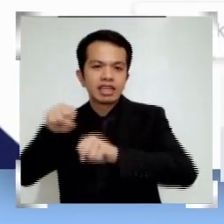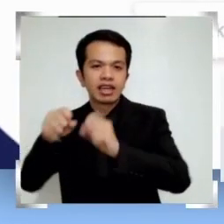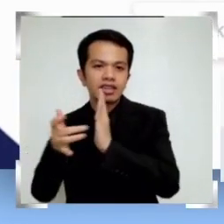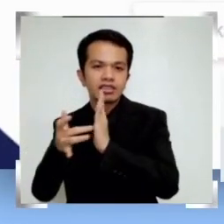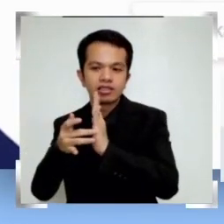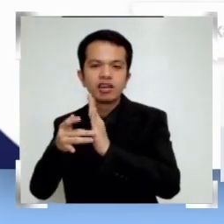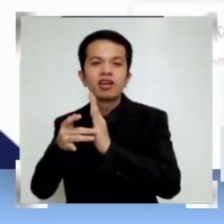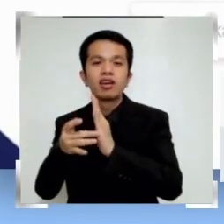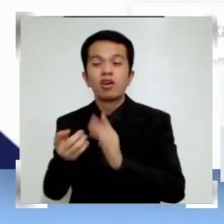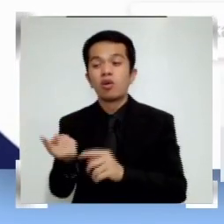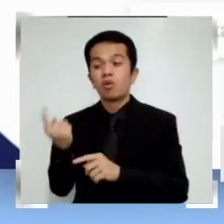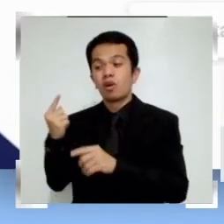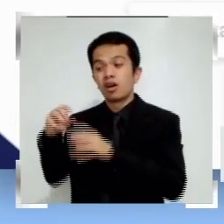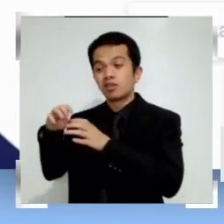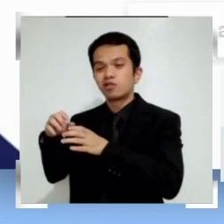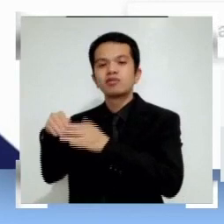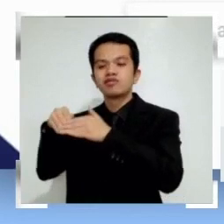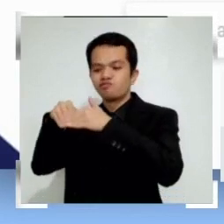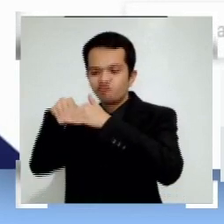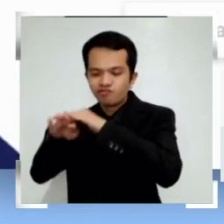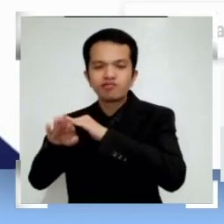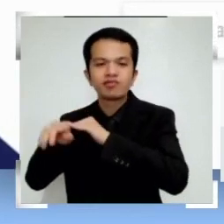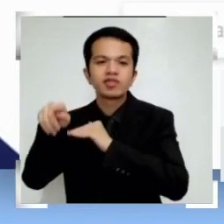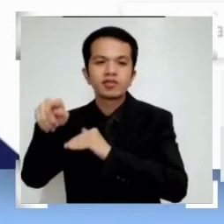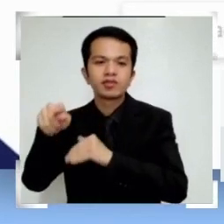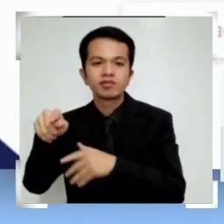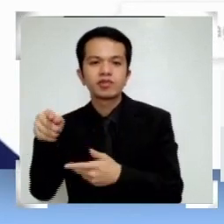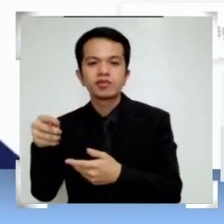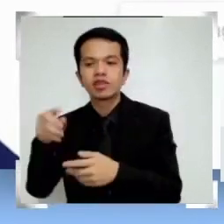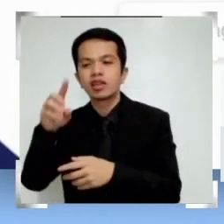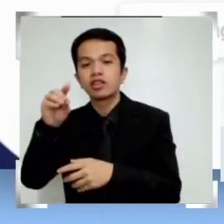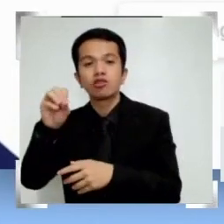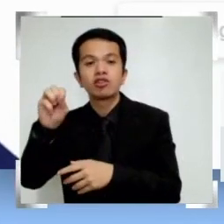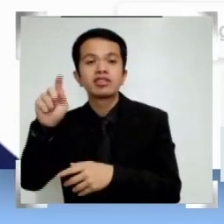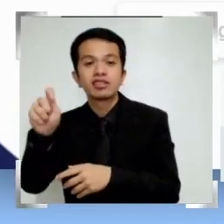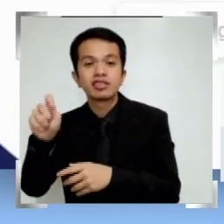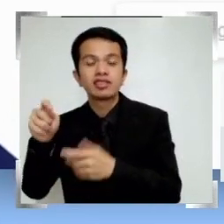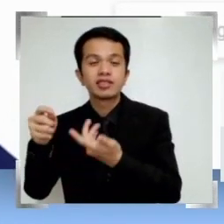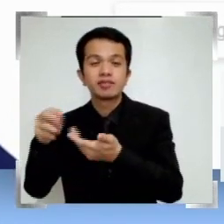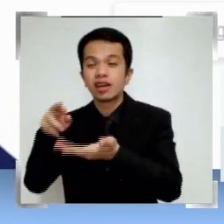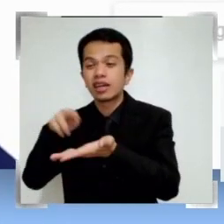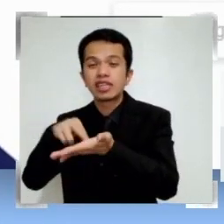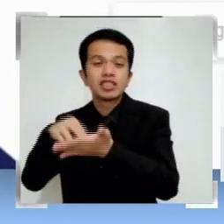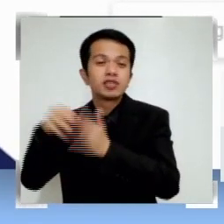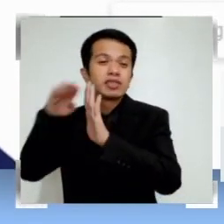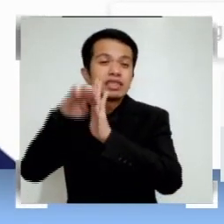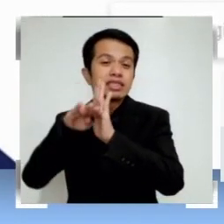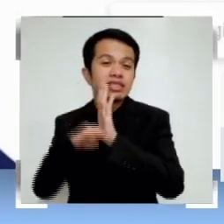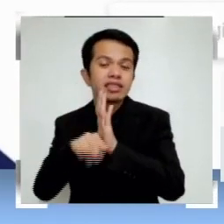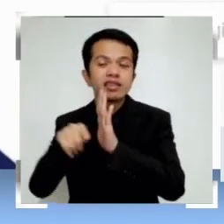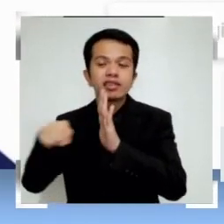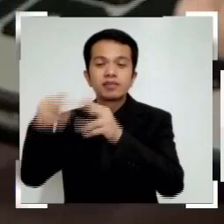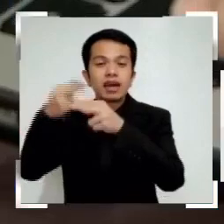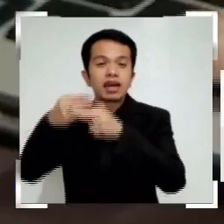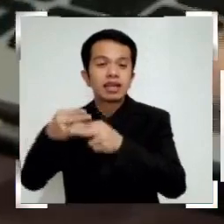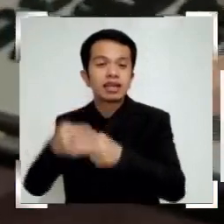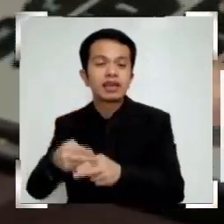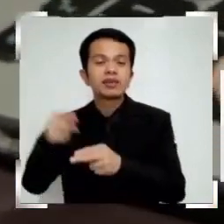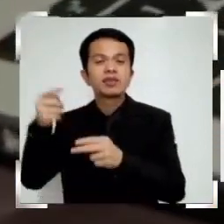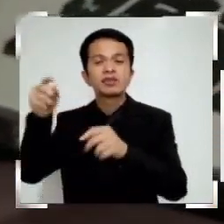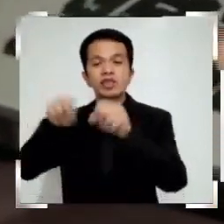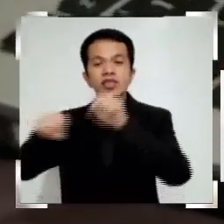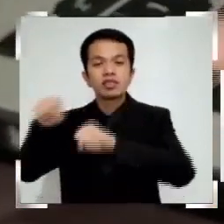compromised account ng One Expert Portal ng UST na registry o listahan ng mga ekspertong Pinoy sa science and technology.